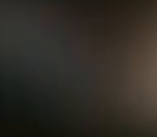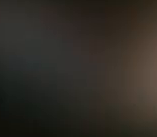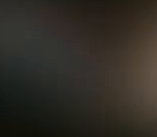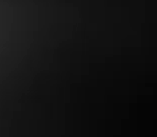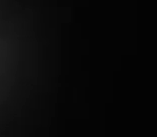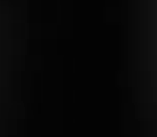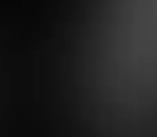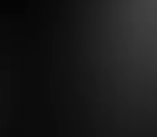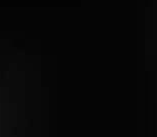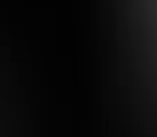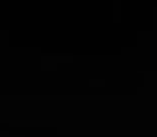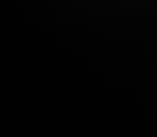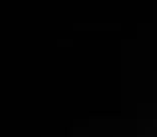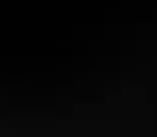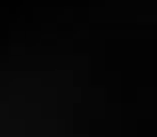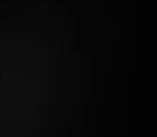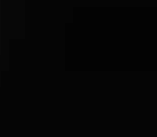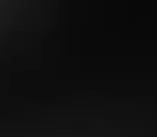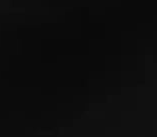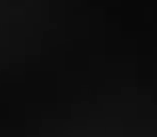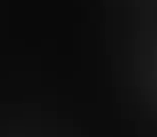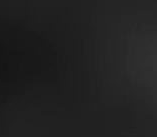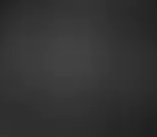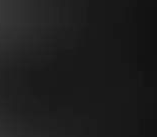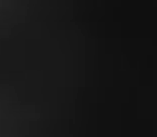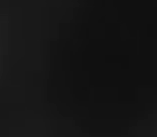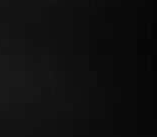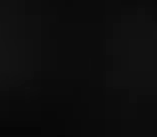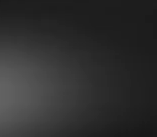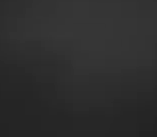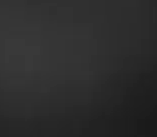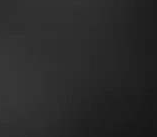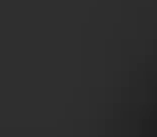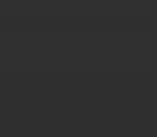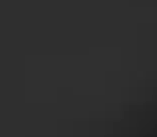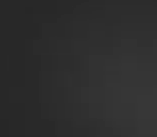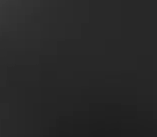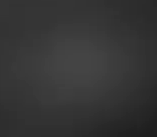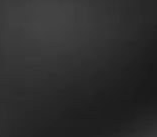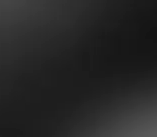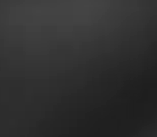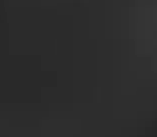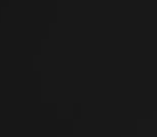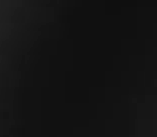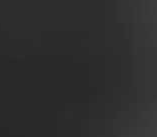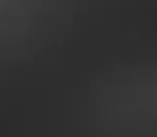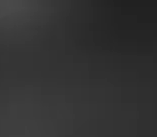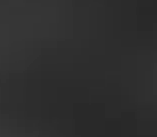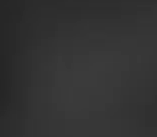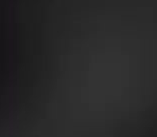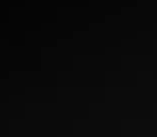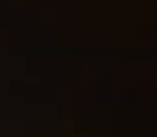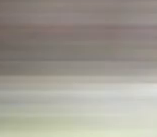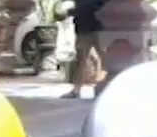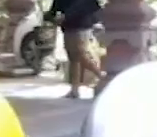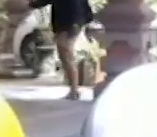keris saat mesolah atau menari rangda pada prosesi Napak Pertiwi. Saat prosesi berlangsung, sempat rekam